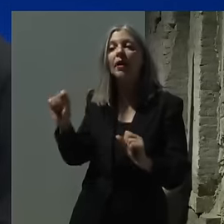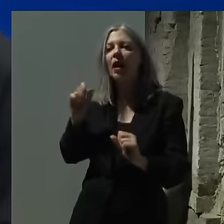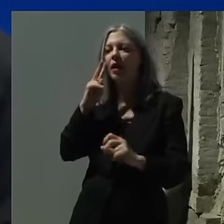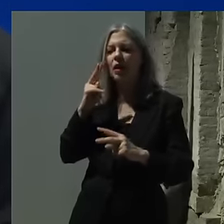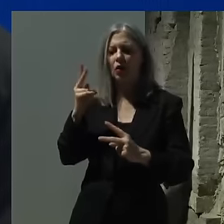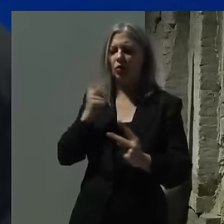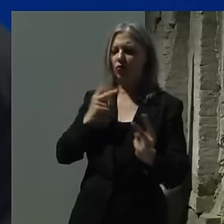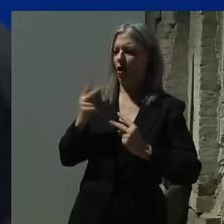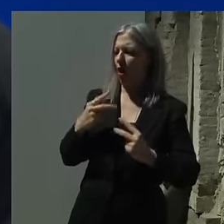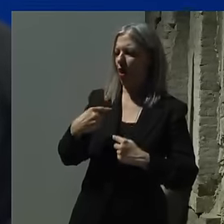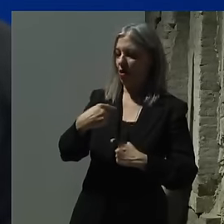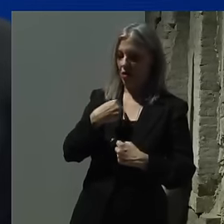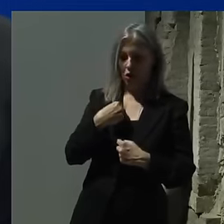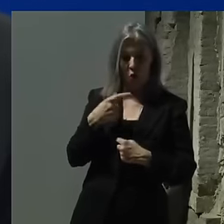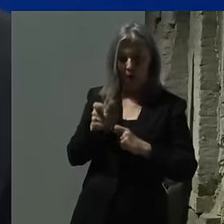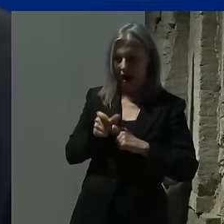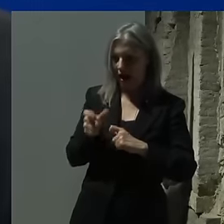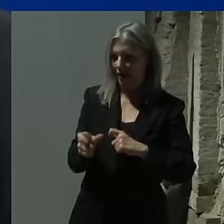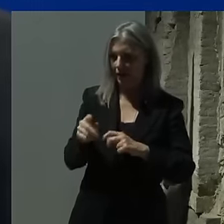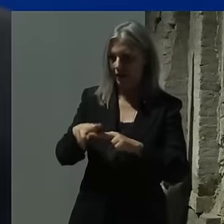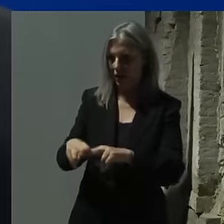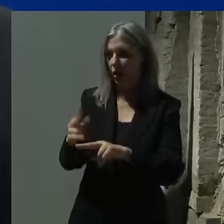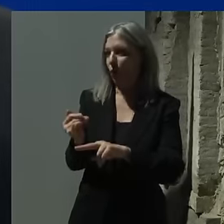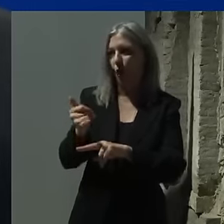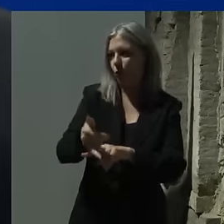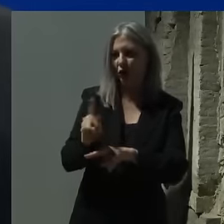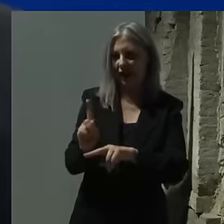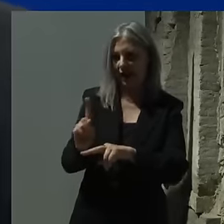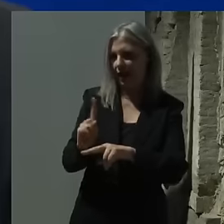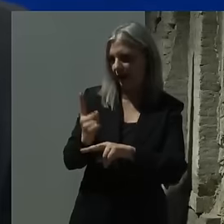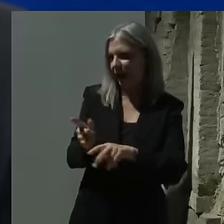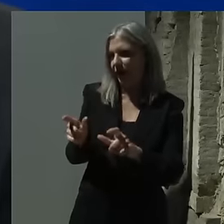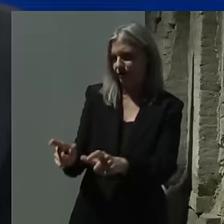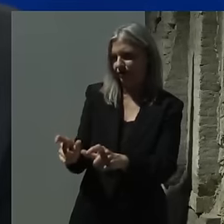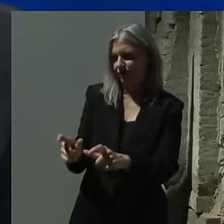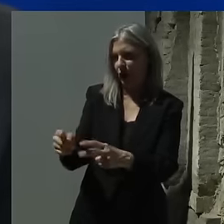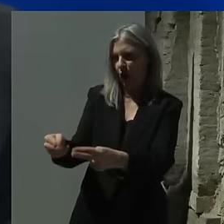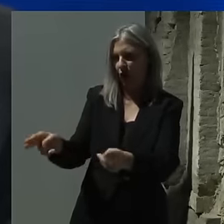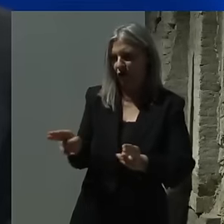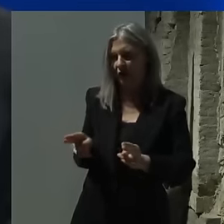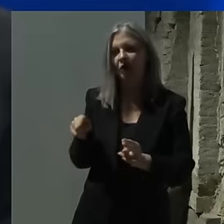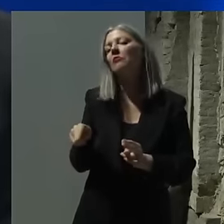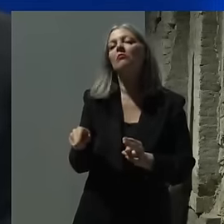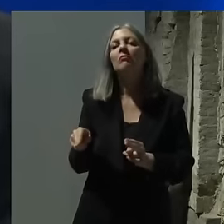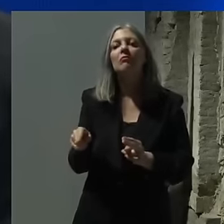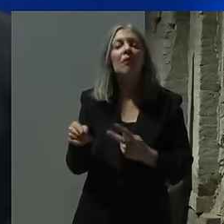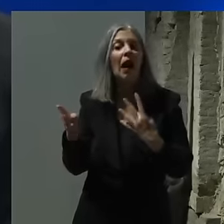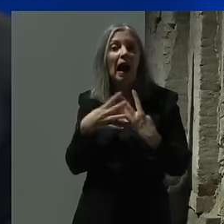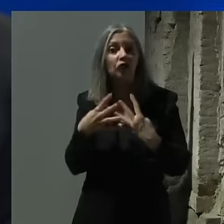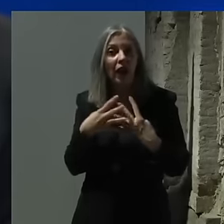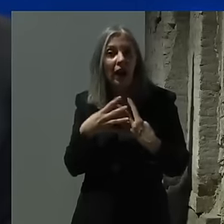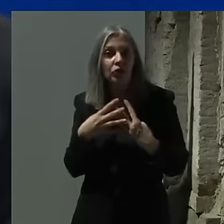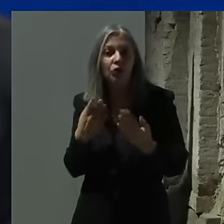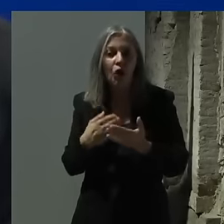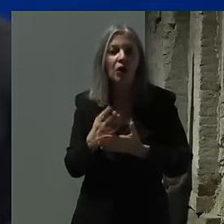io rimanessi in paese, perché non potevo uscire fuori dal paese. E durante la carcerazione, con